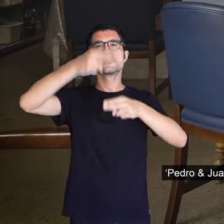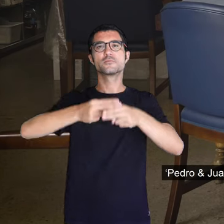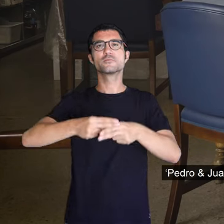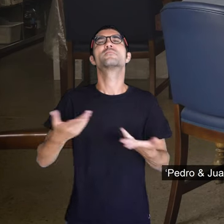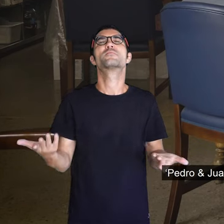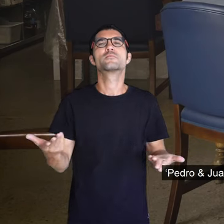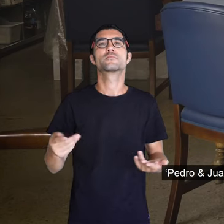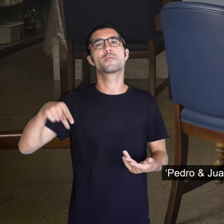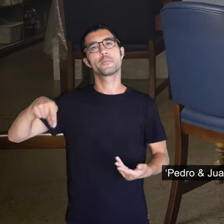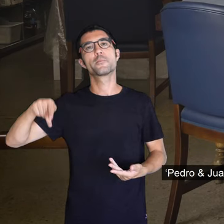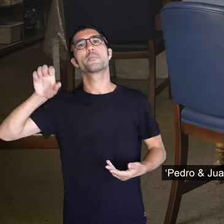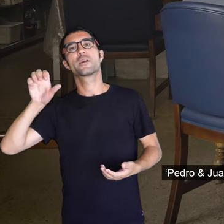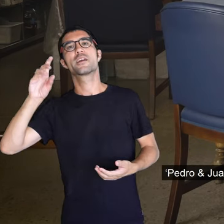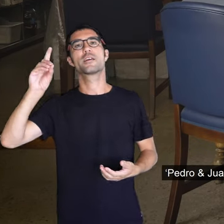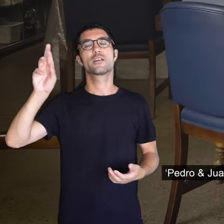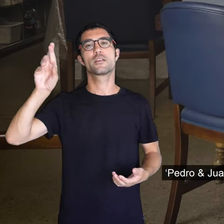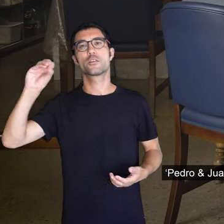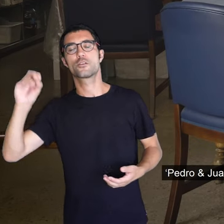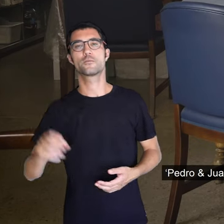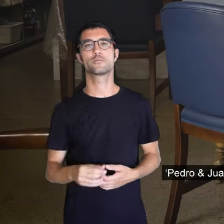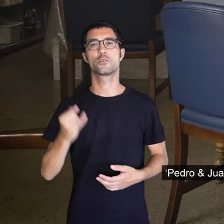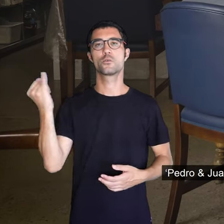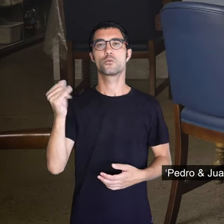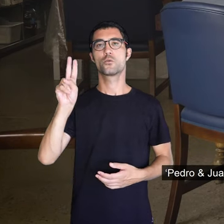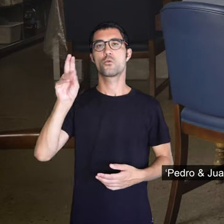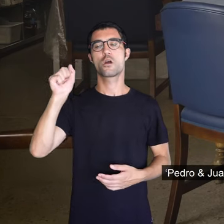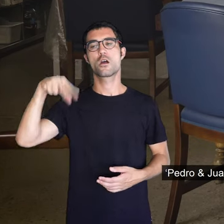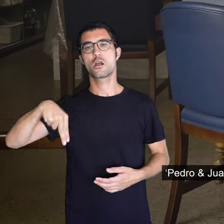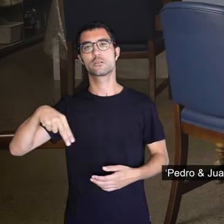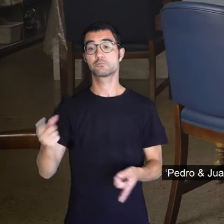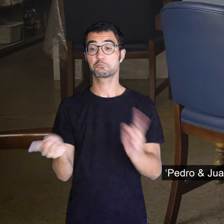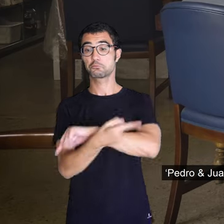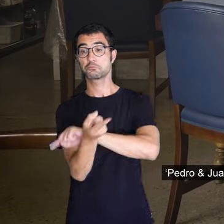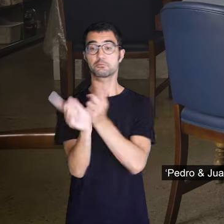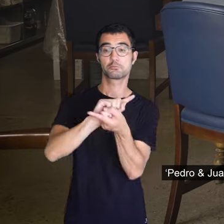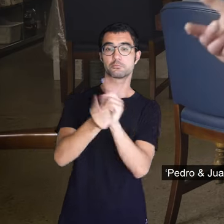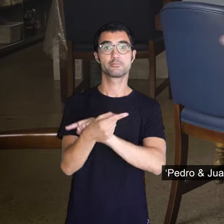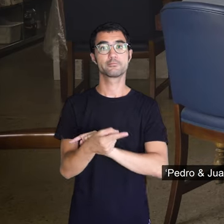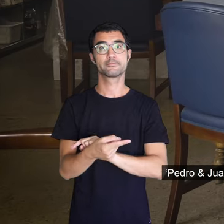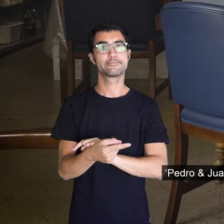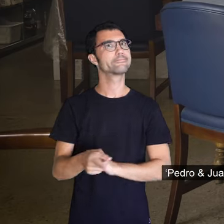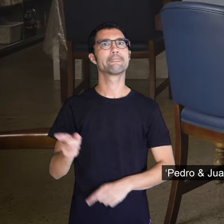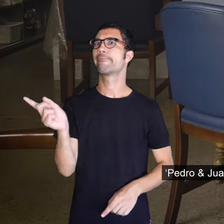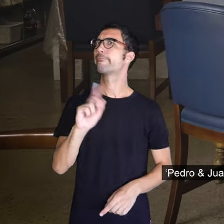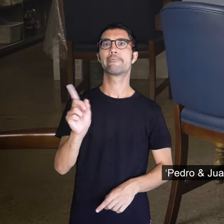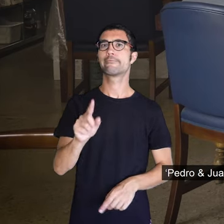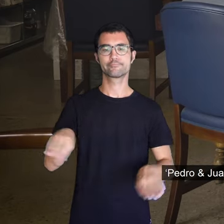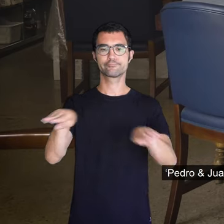Juan. O Juan i Pedro, m'he dado lo mismo. Diu, no puede ser. Dic, ¿por qué? Dic, porque hay otros.